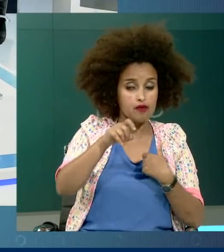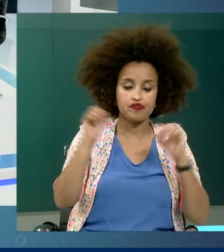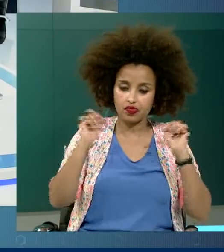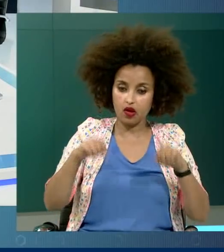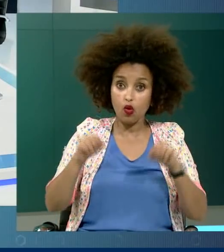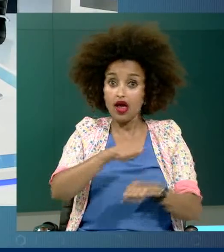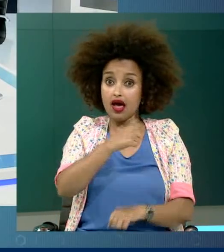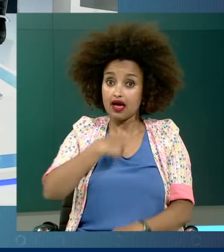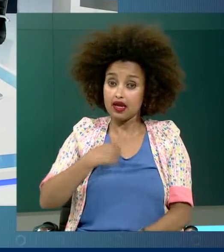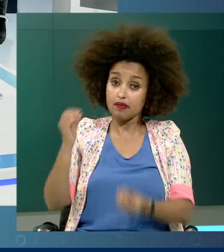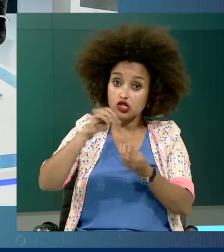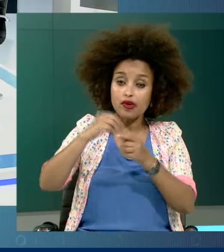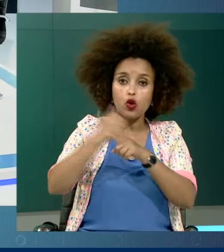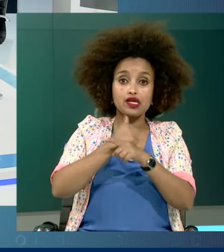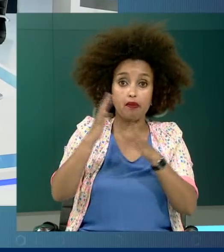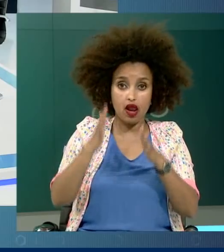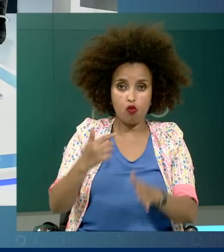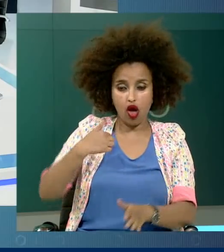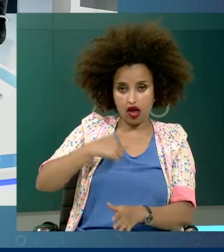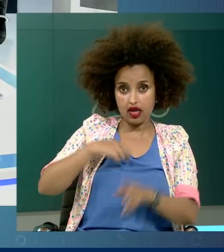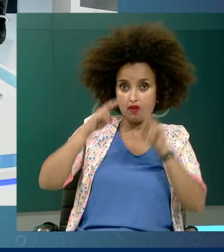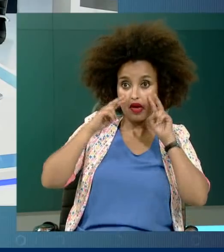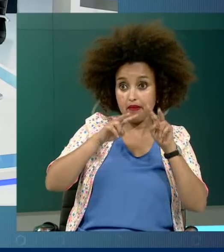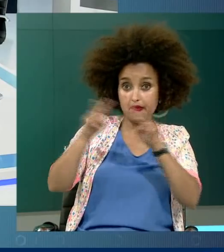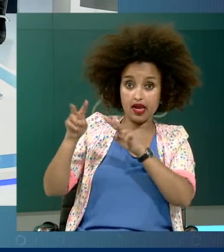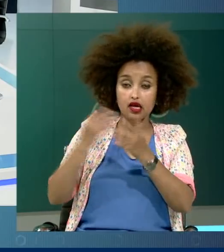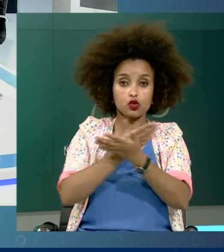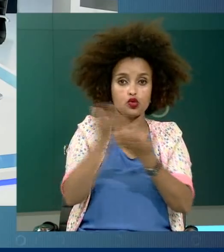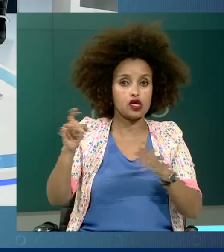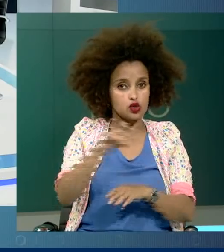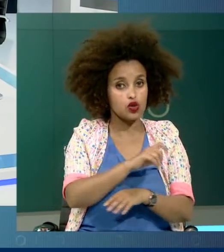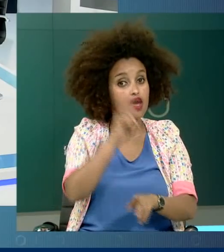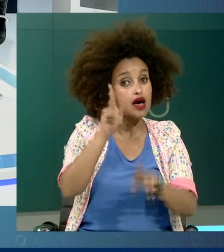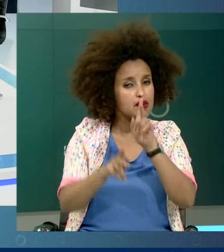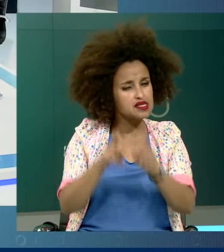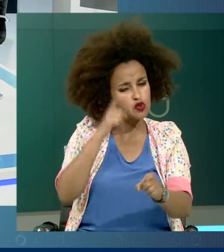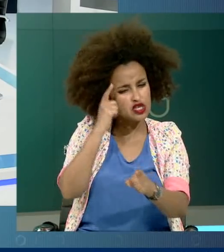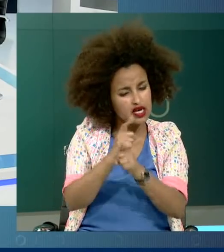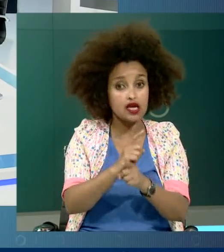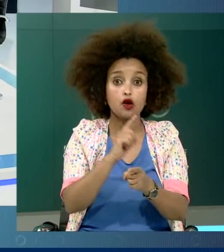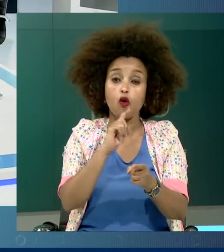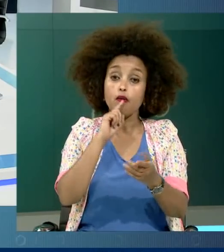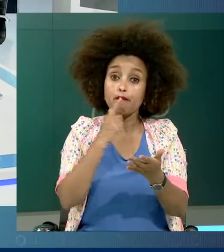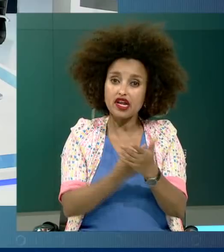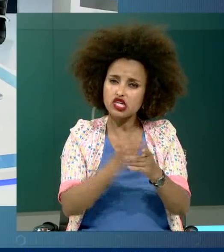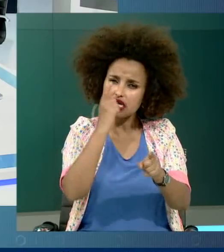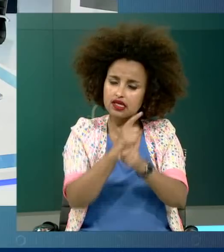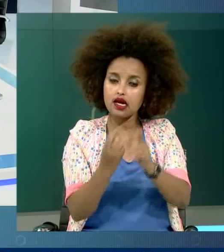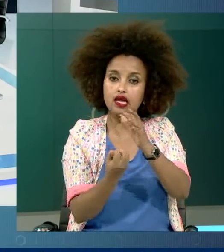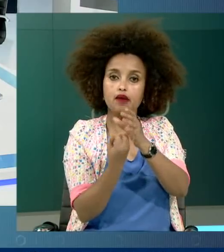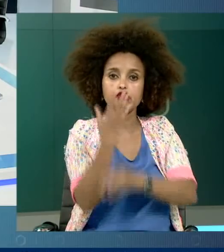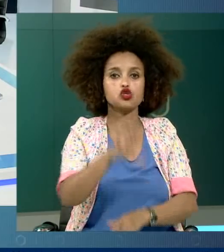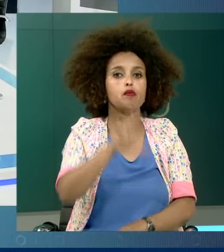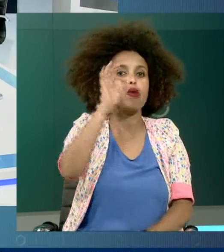ሌላውም ጨምር፣ ያው እንደ ባለሙያ ደግሞ እኔንም የሚመለከት ርዕሰ ጉዳይ ስለሆነ ህብረተሰቡ ትክክለኛውን መረጃ ከትክክለኛው ምንጭ የማግኘት ልምድ ማዳበር